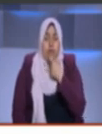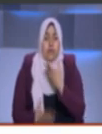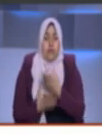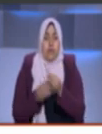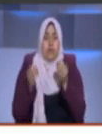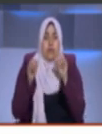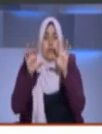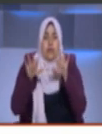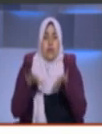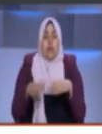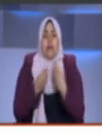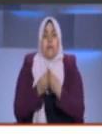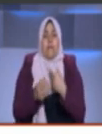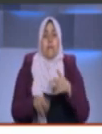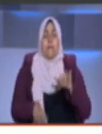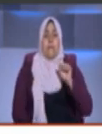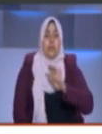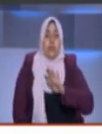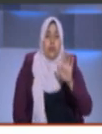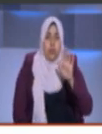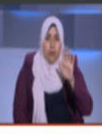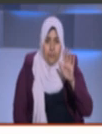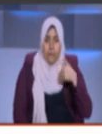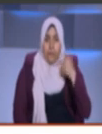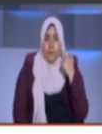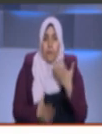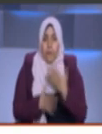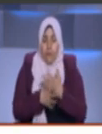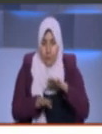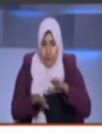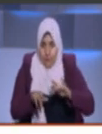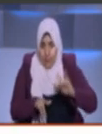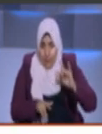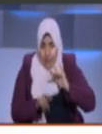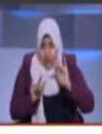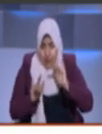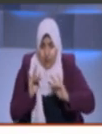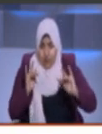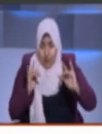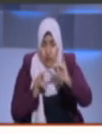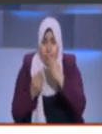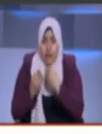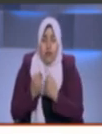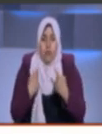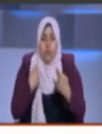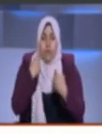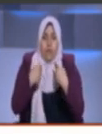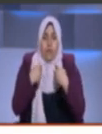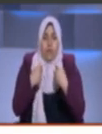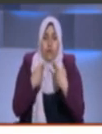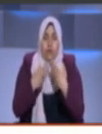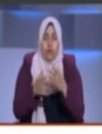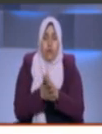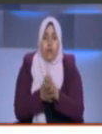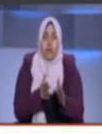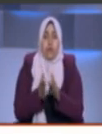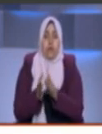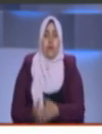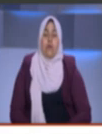يسمى بالبرلمان الافتراضي، وهي الجلسات التي ستتم عبر الفيديو